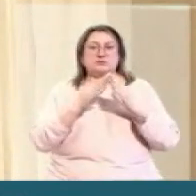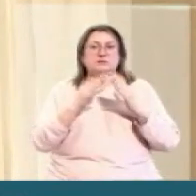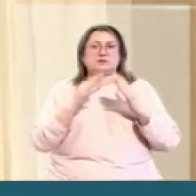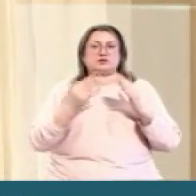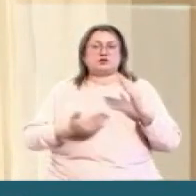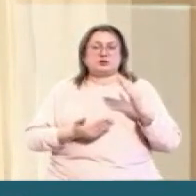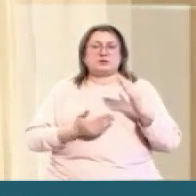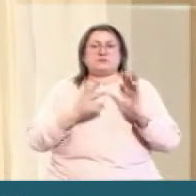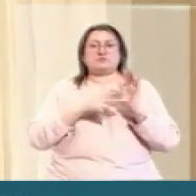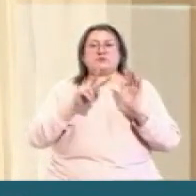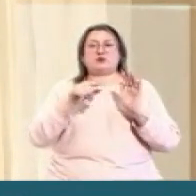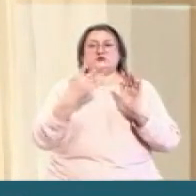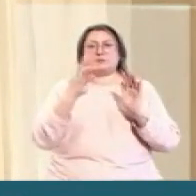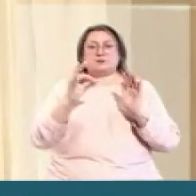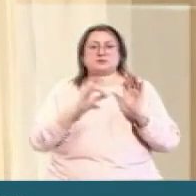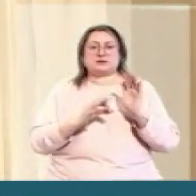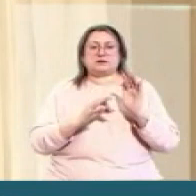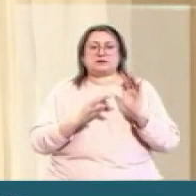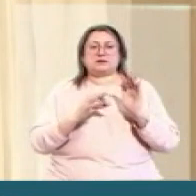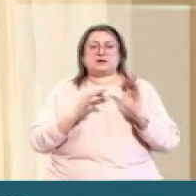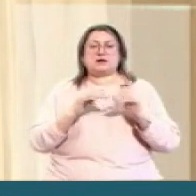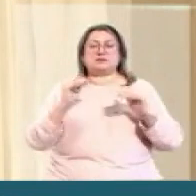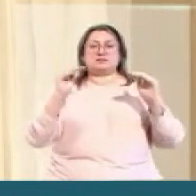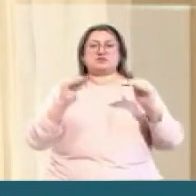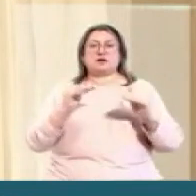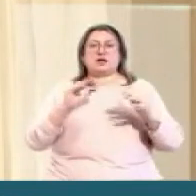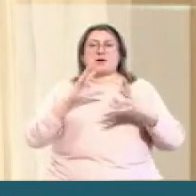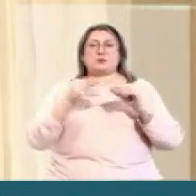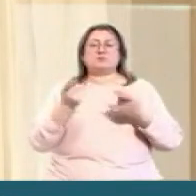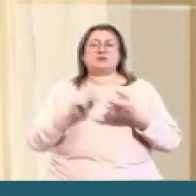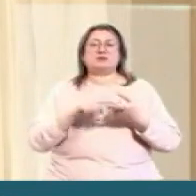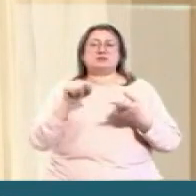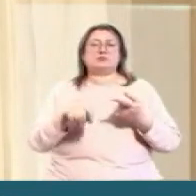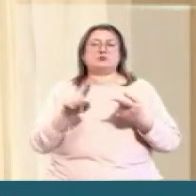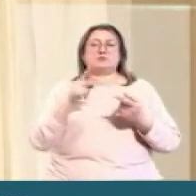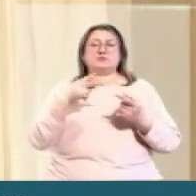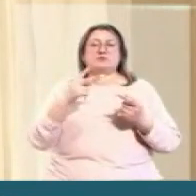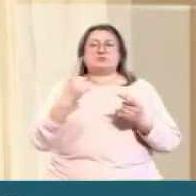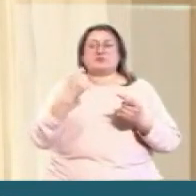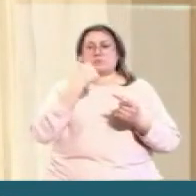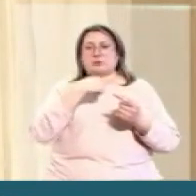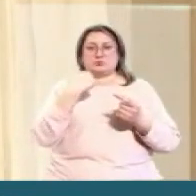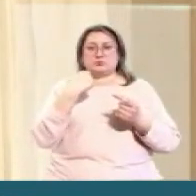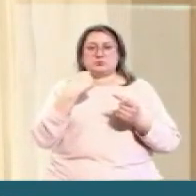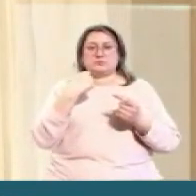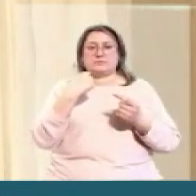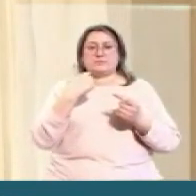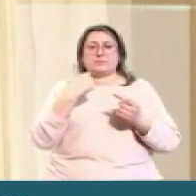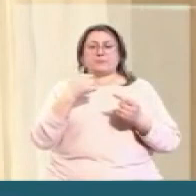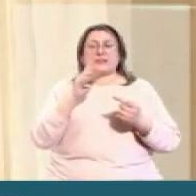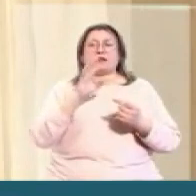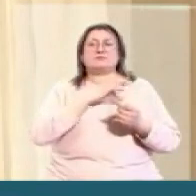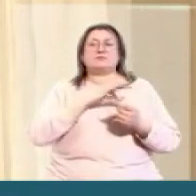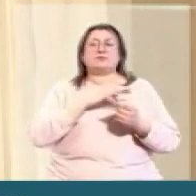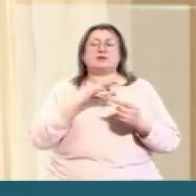составил 82,4%. Снижение объема связано с тем, что в 2021 году введен в